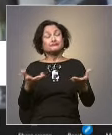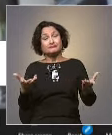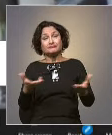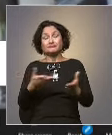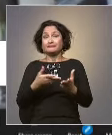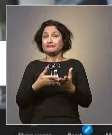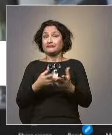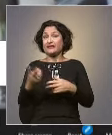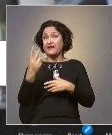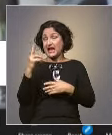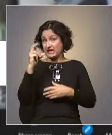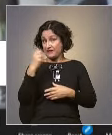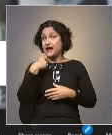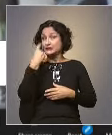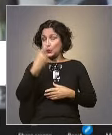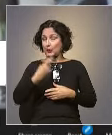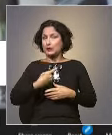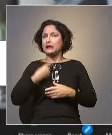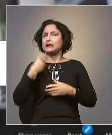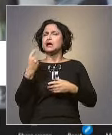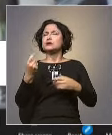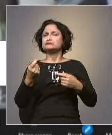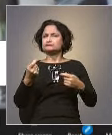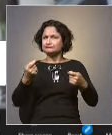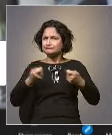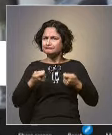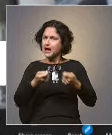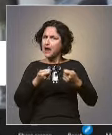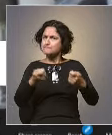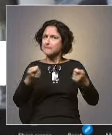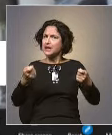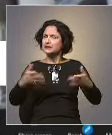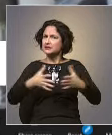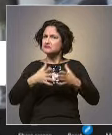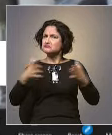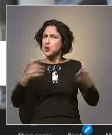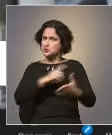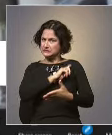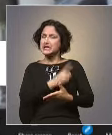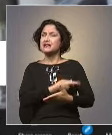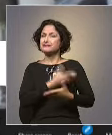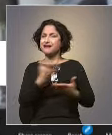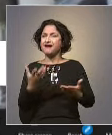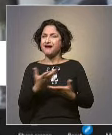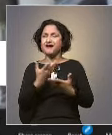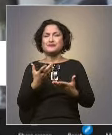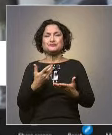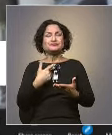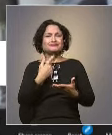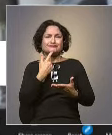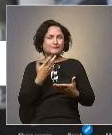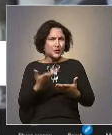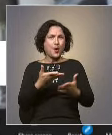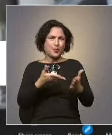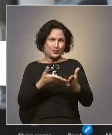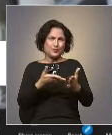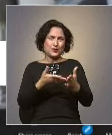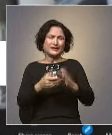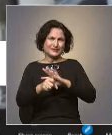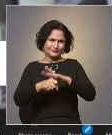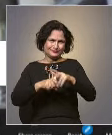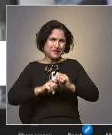кампанията е била изключително силна. За жалост 2020 не успяхме да пътуваме. Поради пандемията. Поради